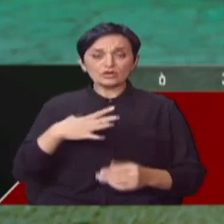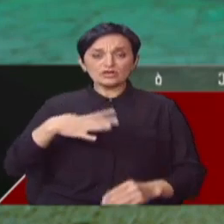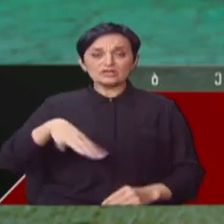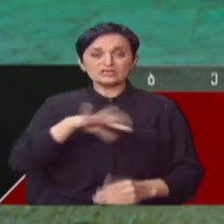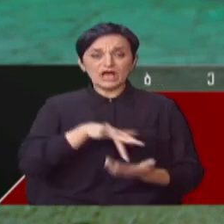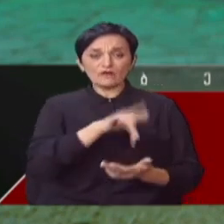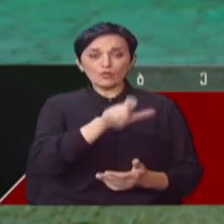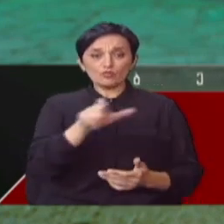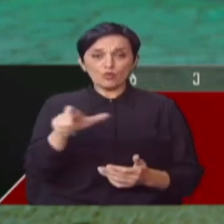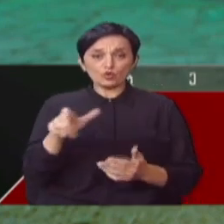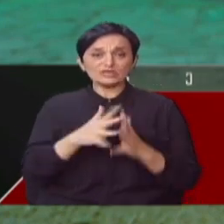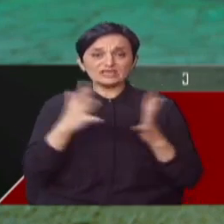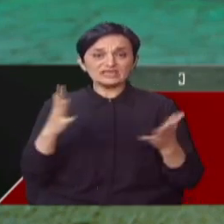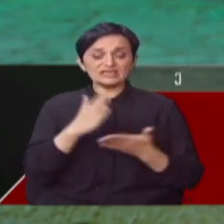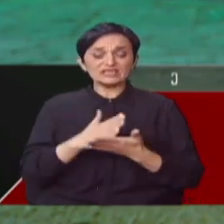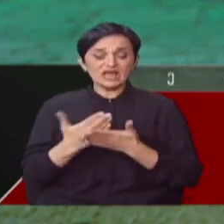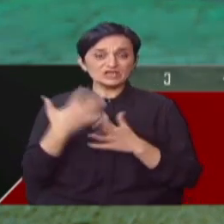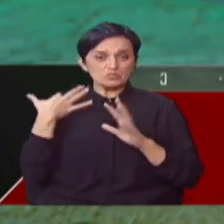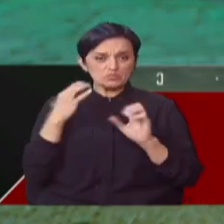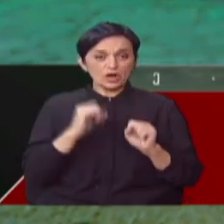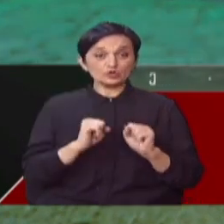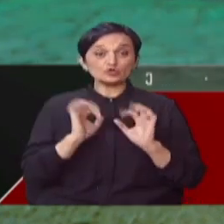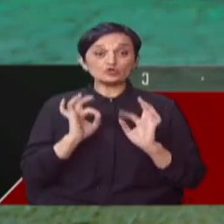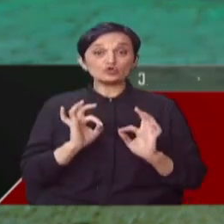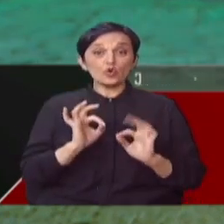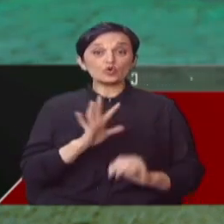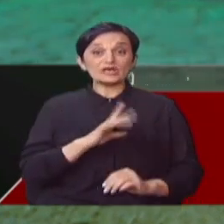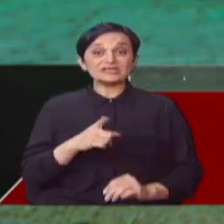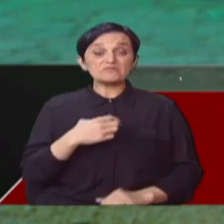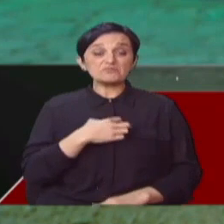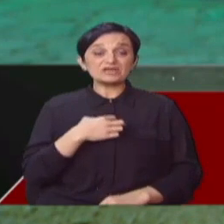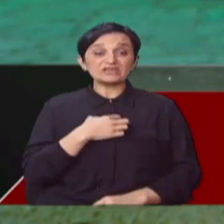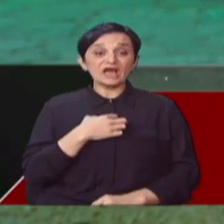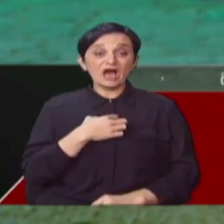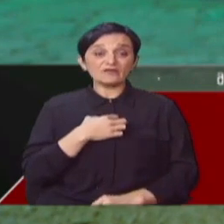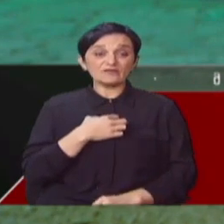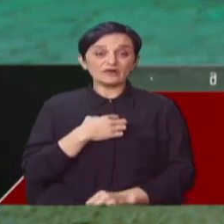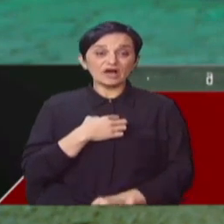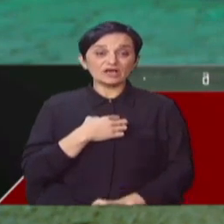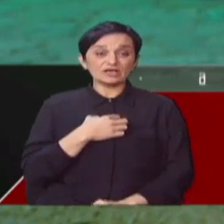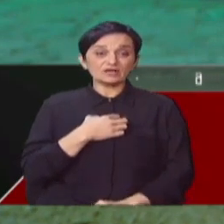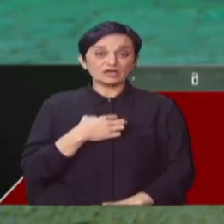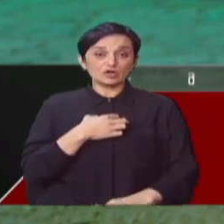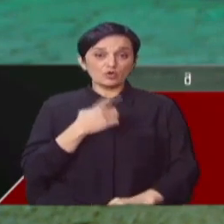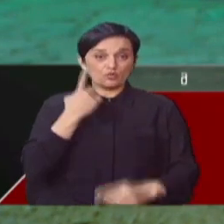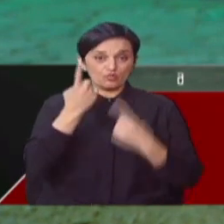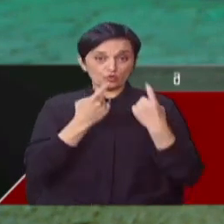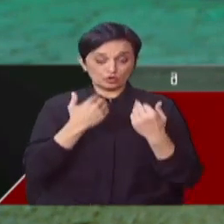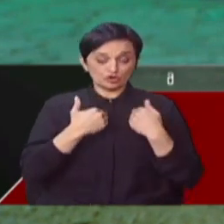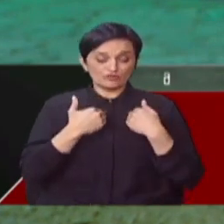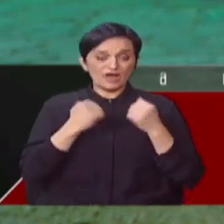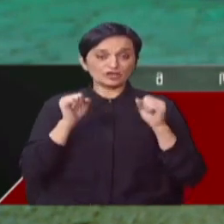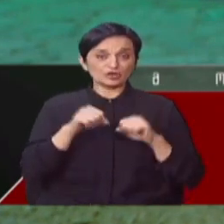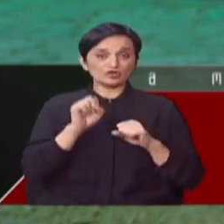საქართველოს მოსახლეობის დიდი ნაწილის მხარდაჭერით სწორედ იყო ის თავარი მოცემულობა, რომლითაც ჩვენ